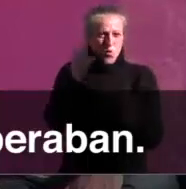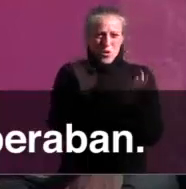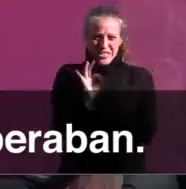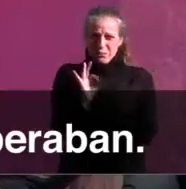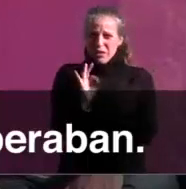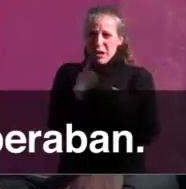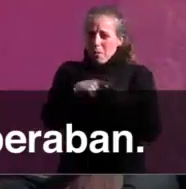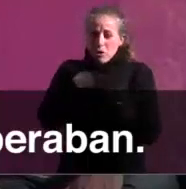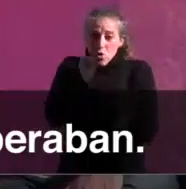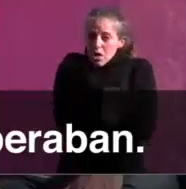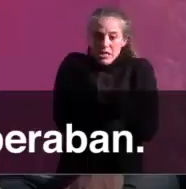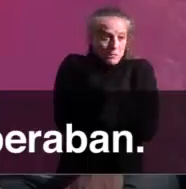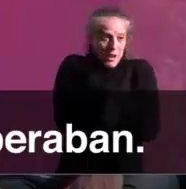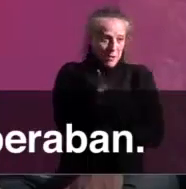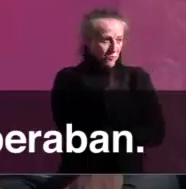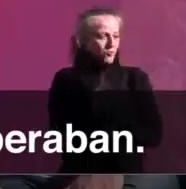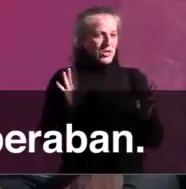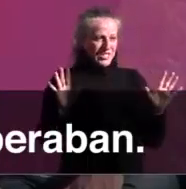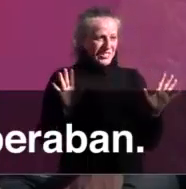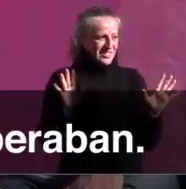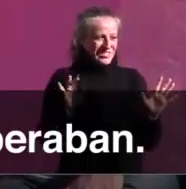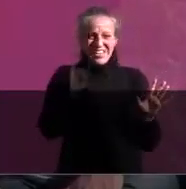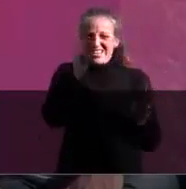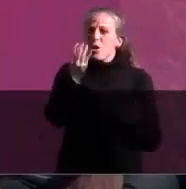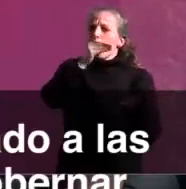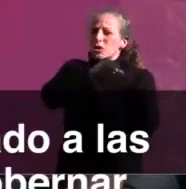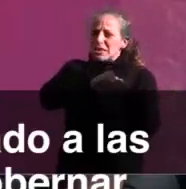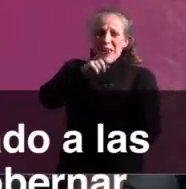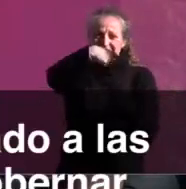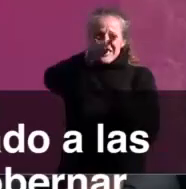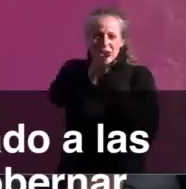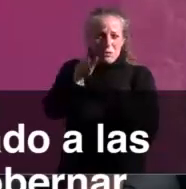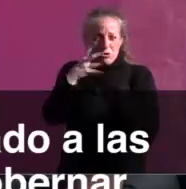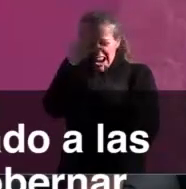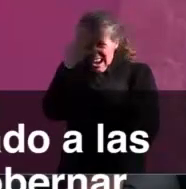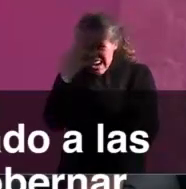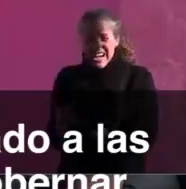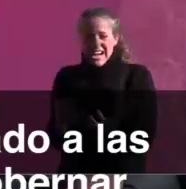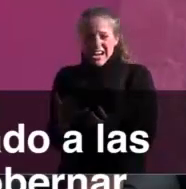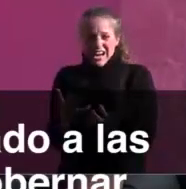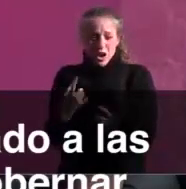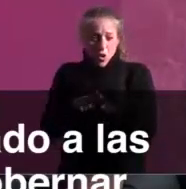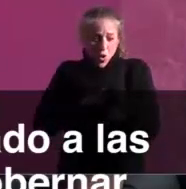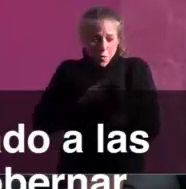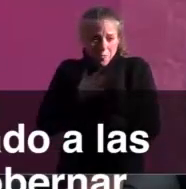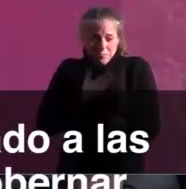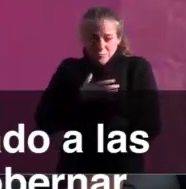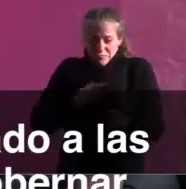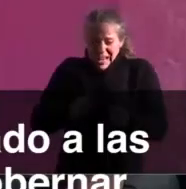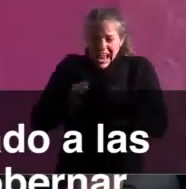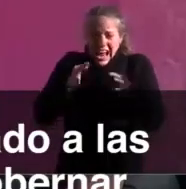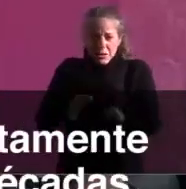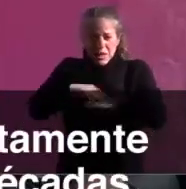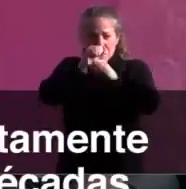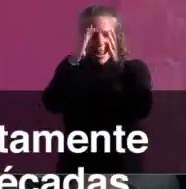perquè no ens esperaven. I encara ara no s'han resignat, no s'han acostumat a que haguem arribat a les institucions i que haguem arribat